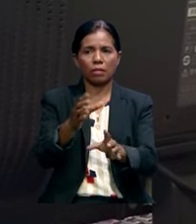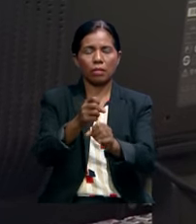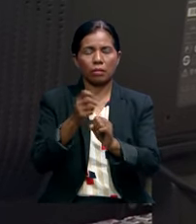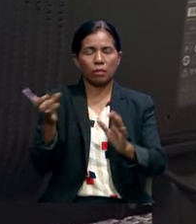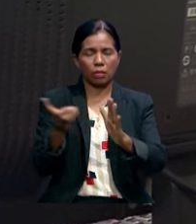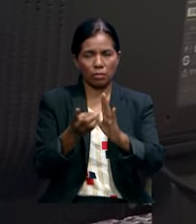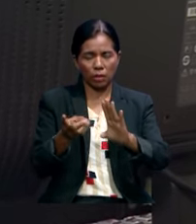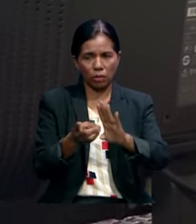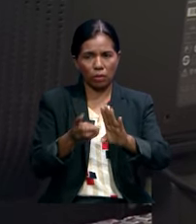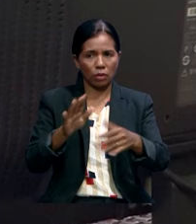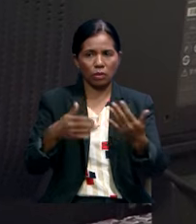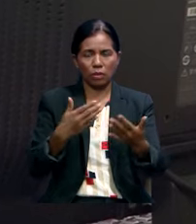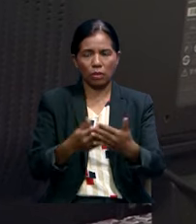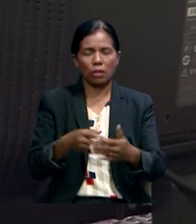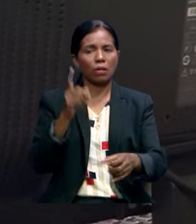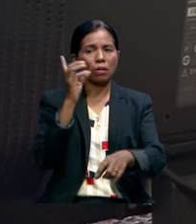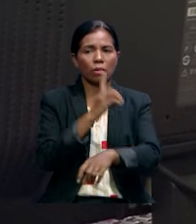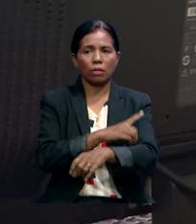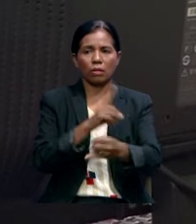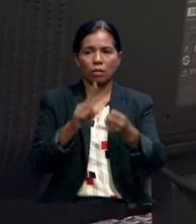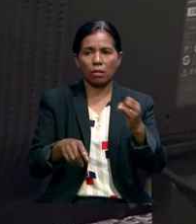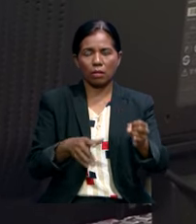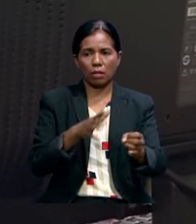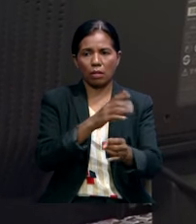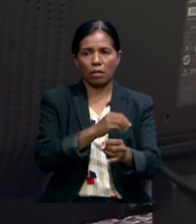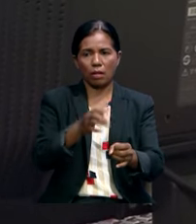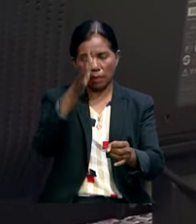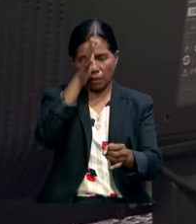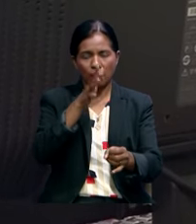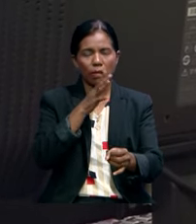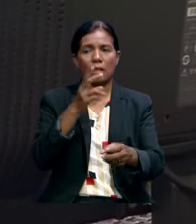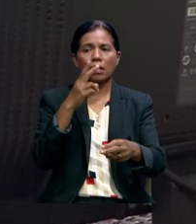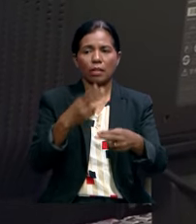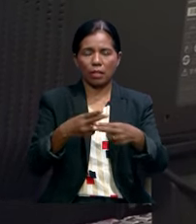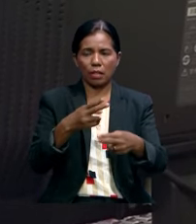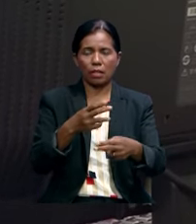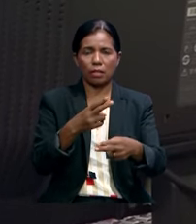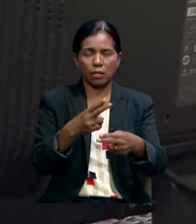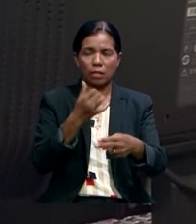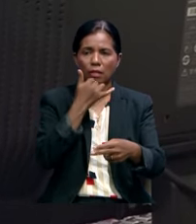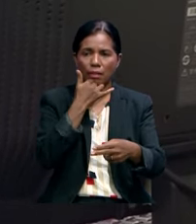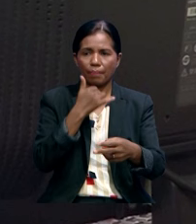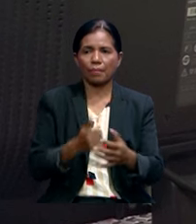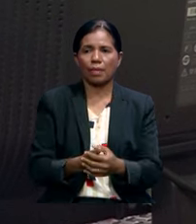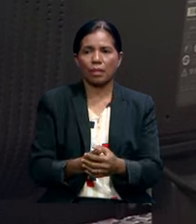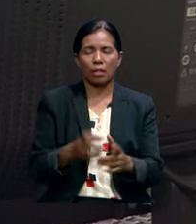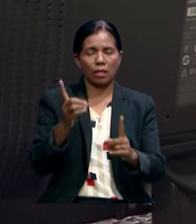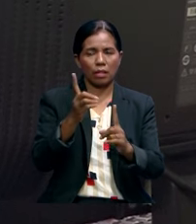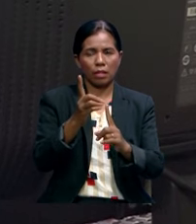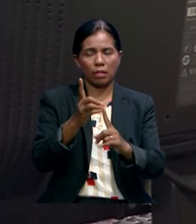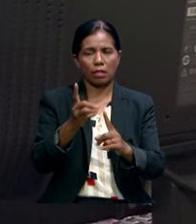né tolor e gusto falar se ou abone naran ou ama apan naran sala ou naran data mori